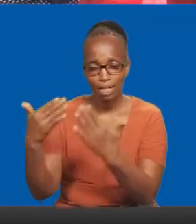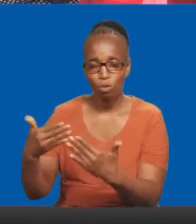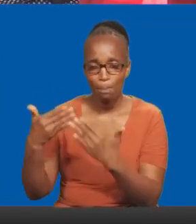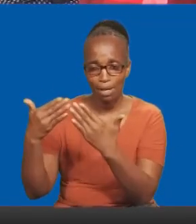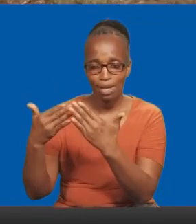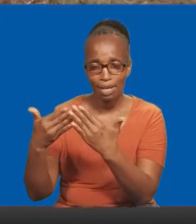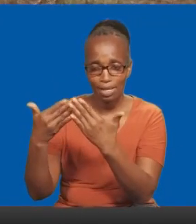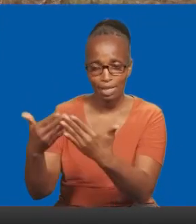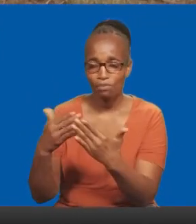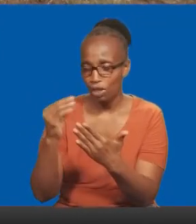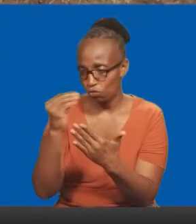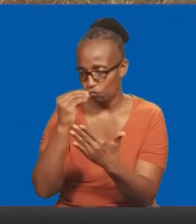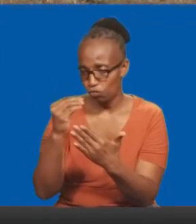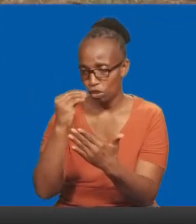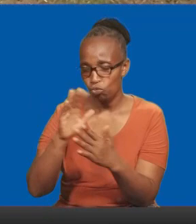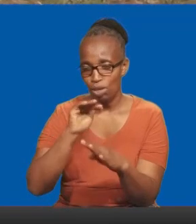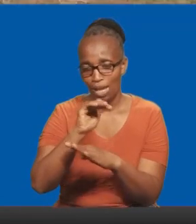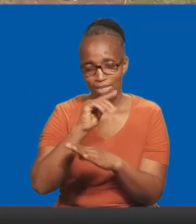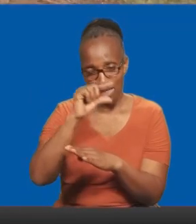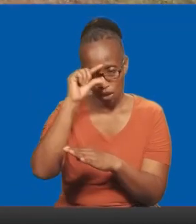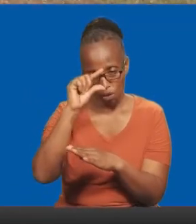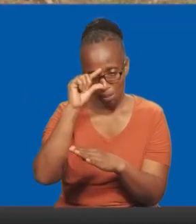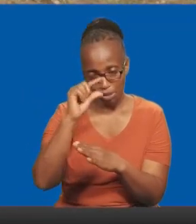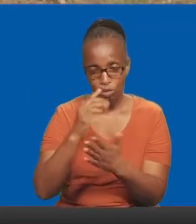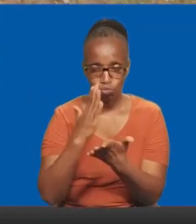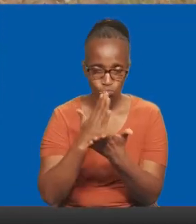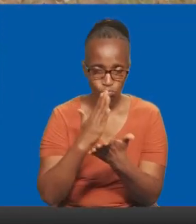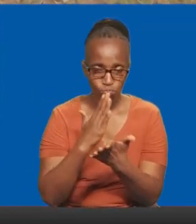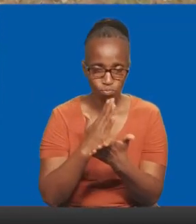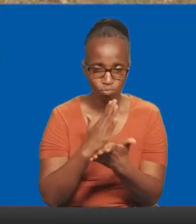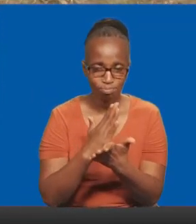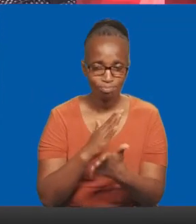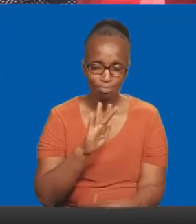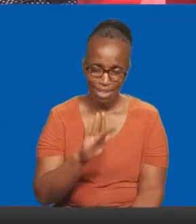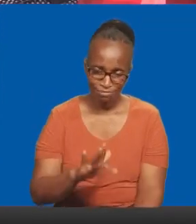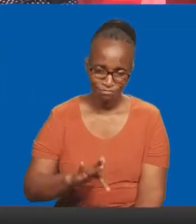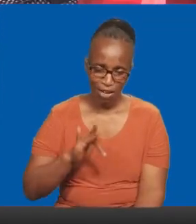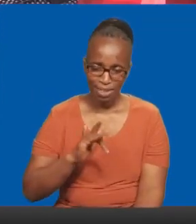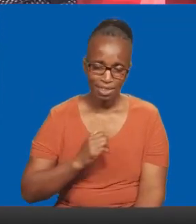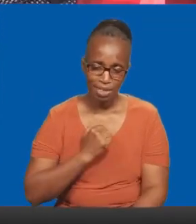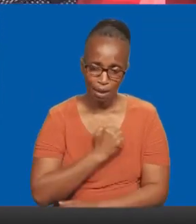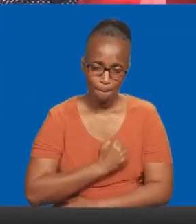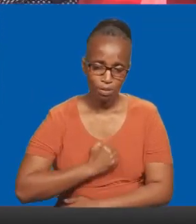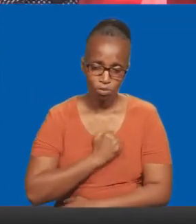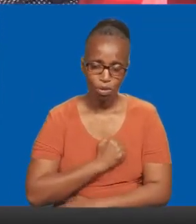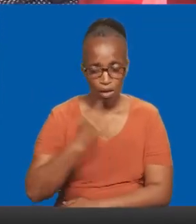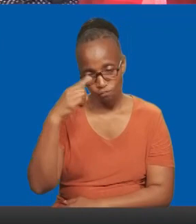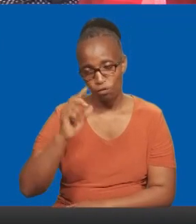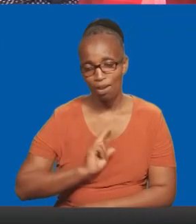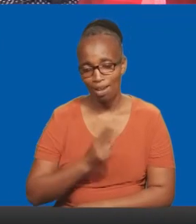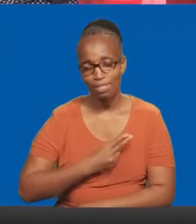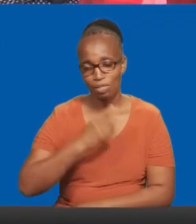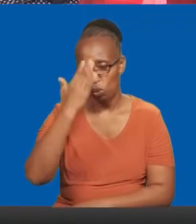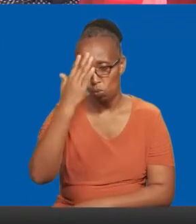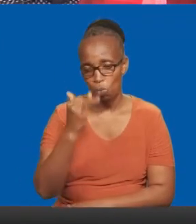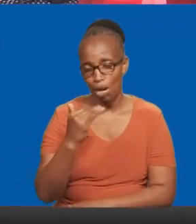atuh humie kwa sababu tuko na shida hapa tuko na watoto wako na njaa na tuko na chakula